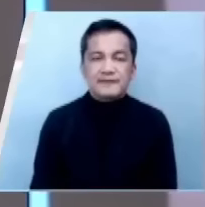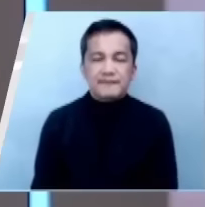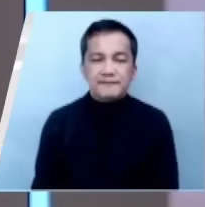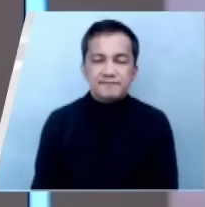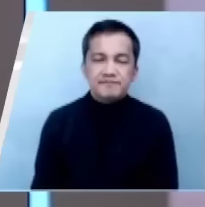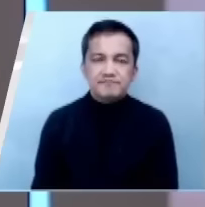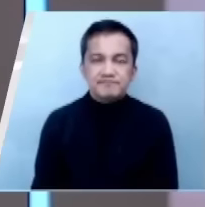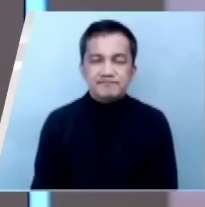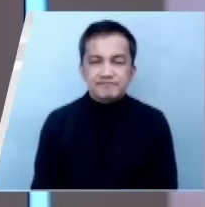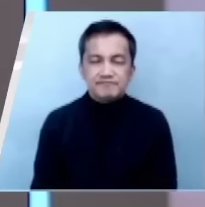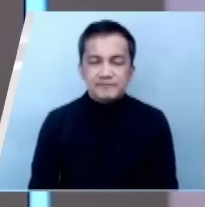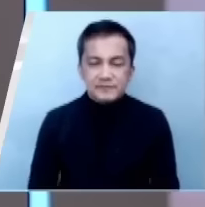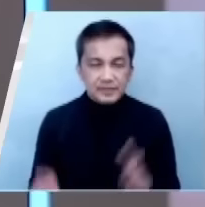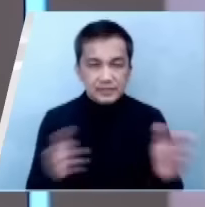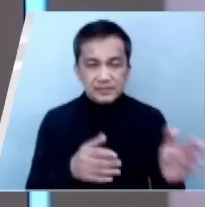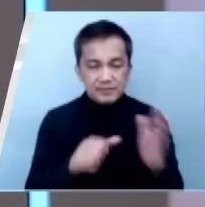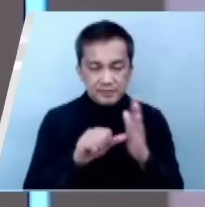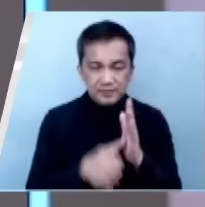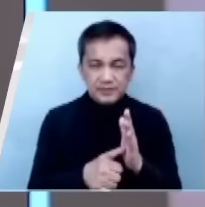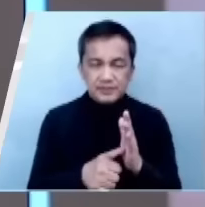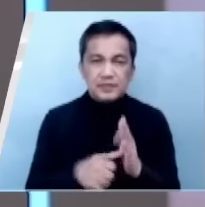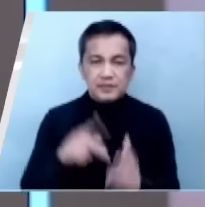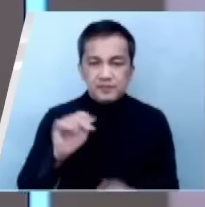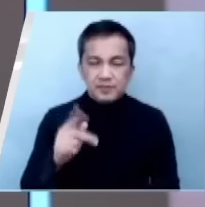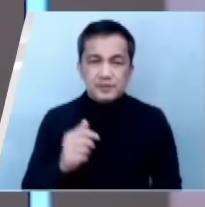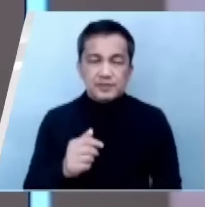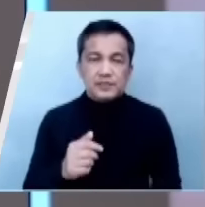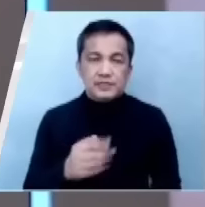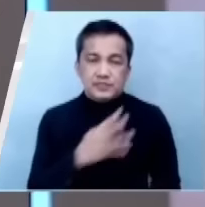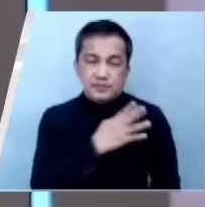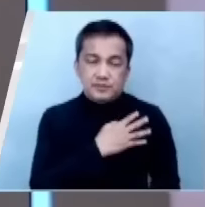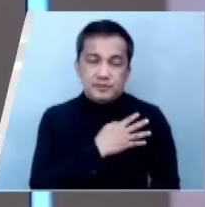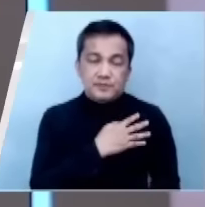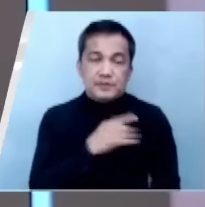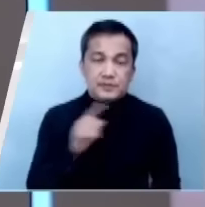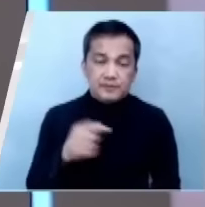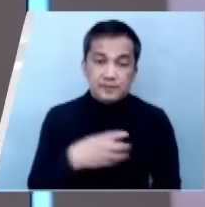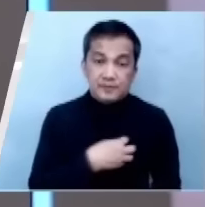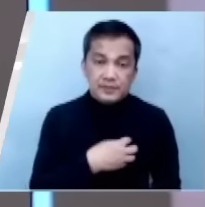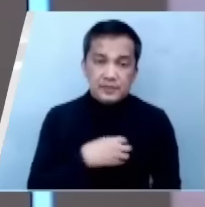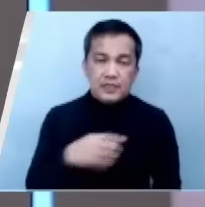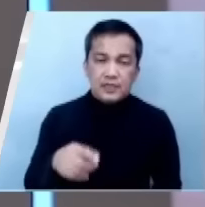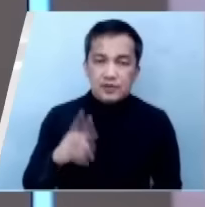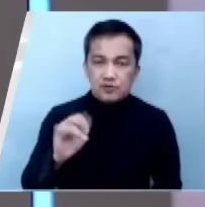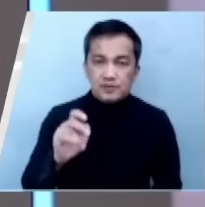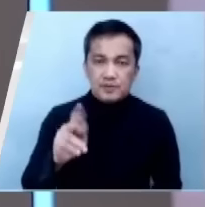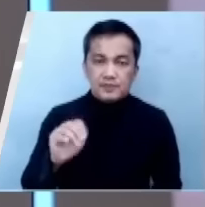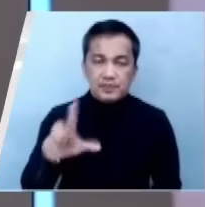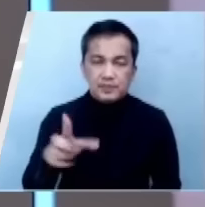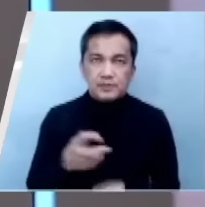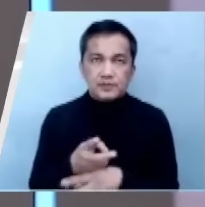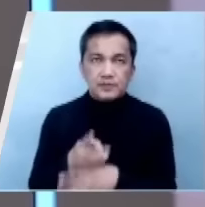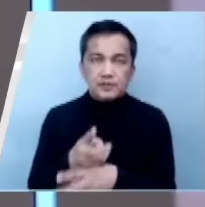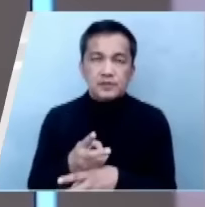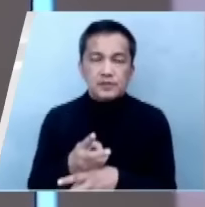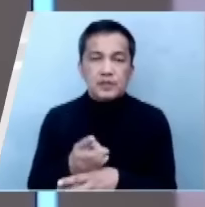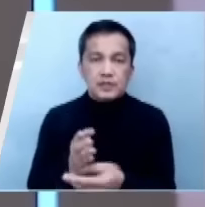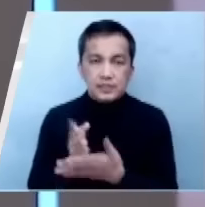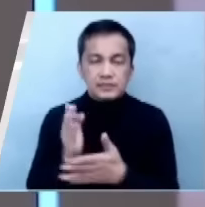din ni PNP Chief General Romel Marbil ang pangangalaga sa karapatang pantao. Sa gitna ng